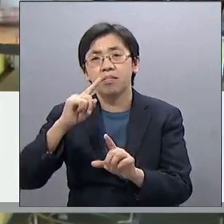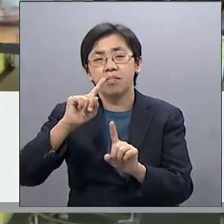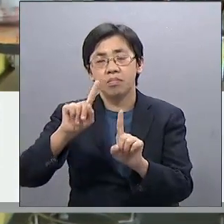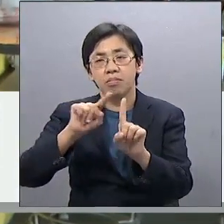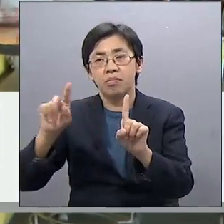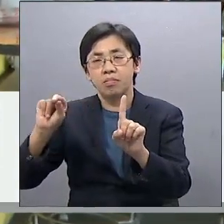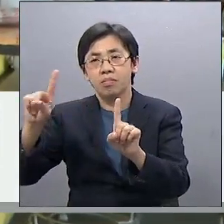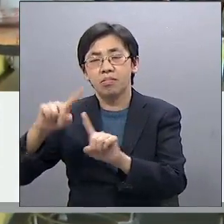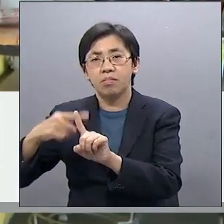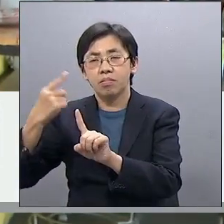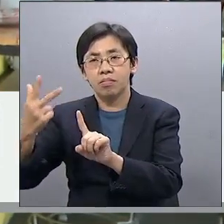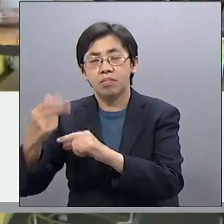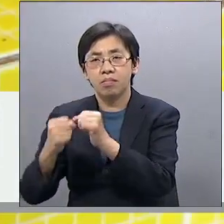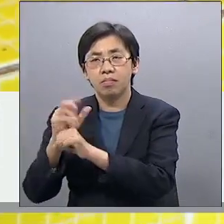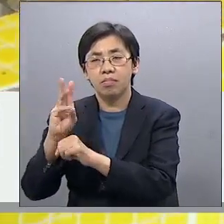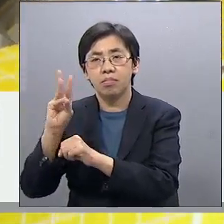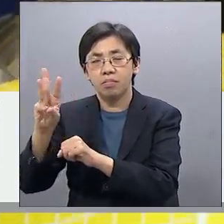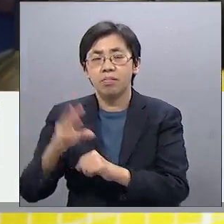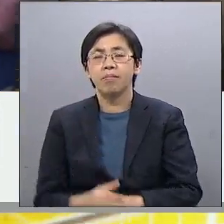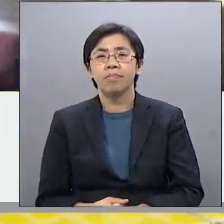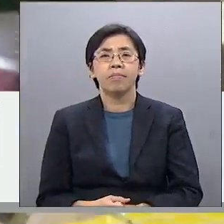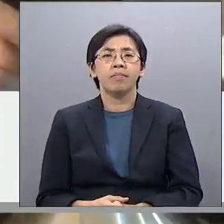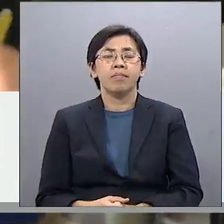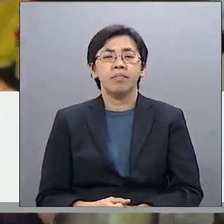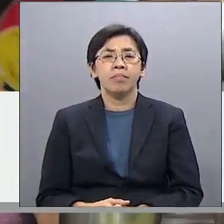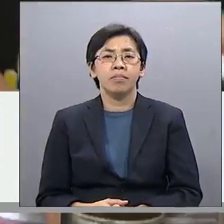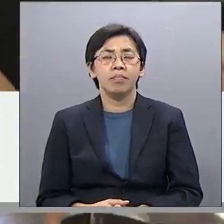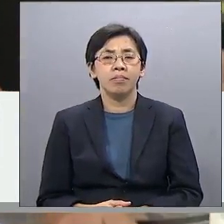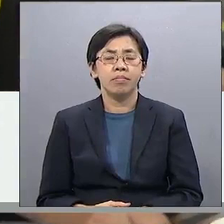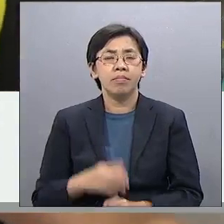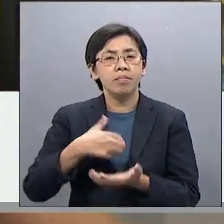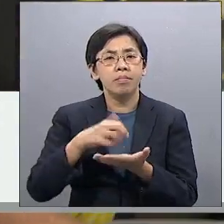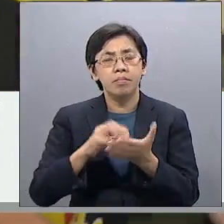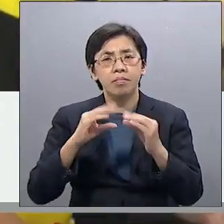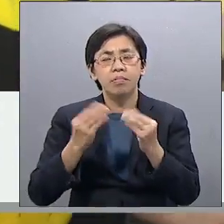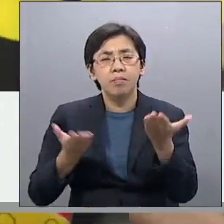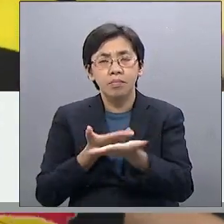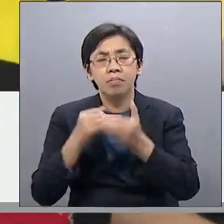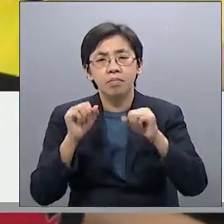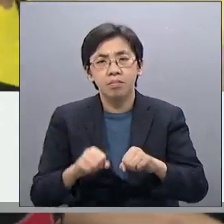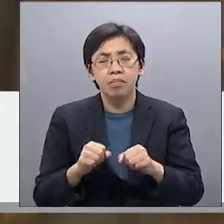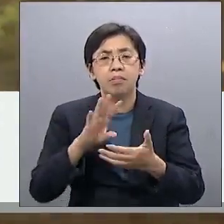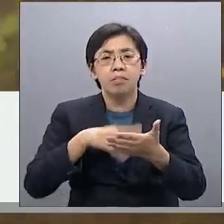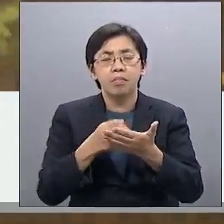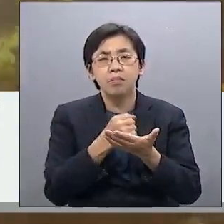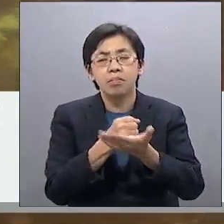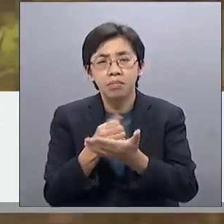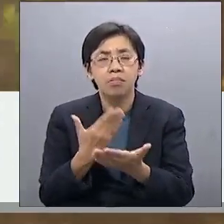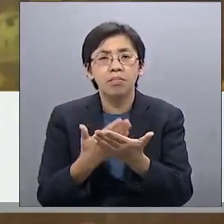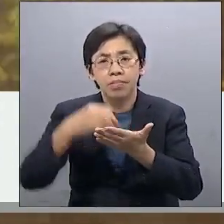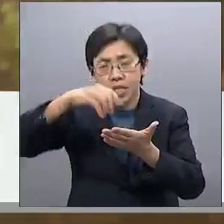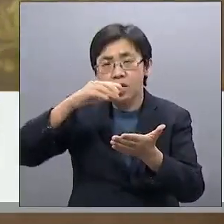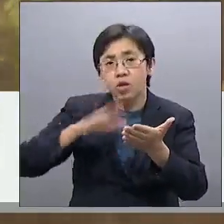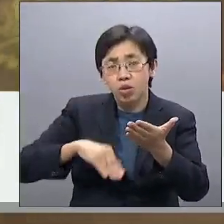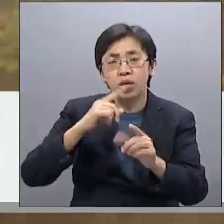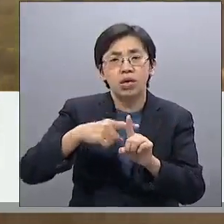มีนาคม2566นายสุพัฒนพงษ์กล่าวด้วยว่าที่ประชุมมีมติเห็นชอบมาตรการช่วยเหลือลดค่าไฟฟ้าประจำเดือน